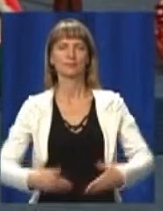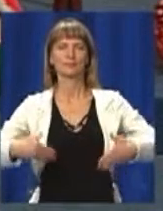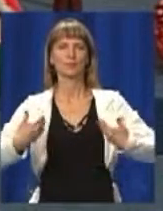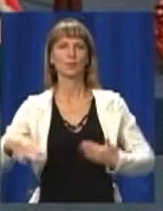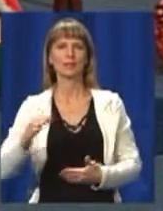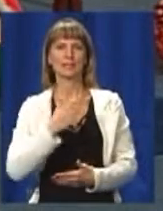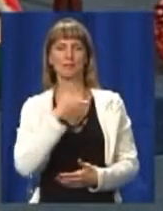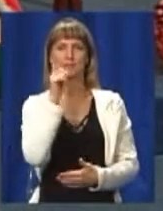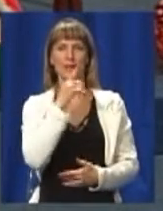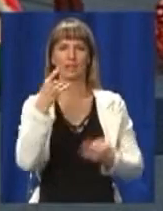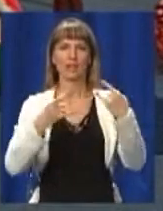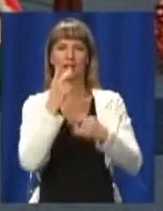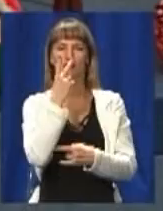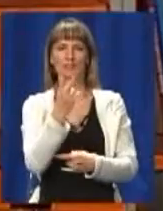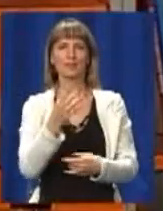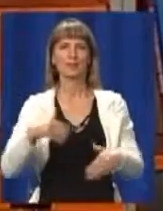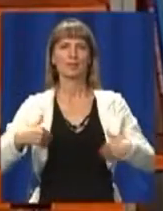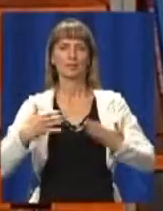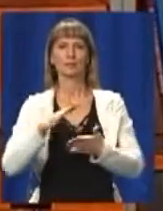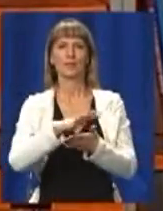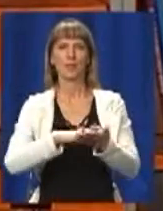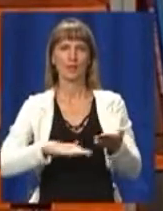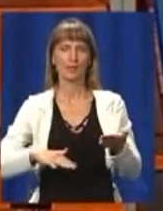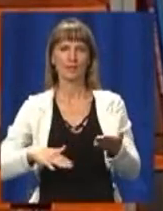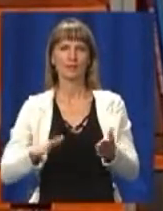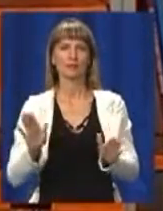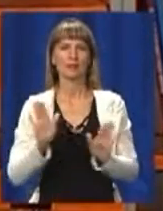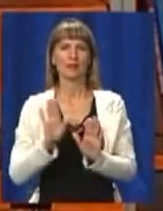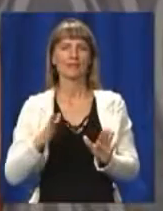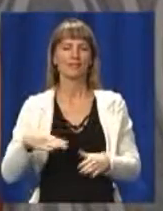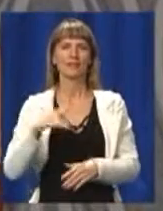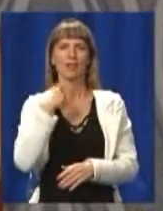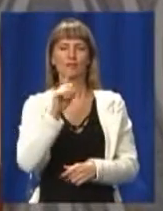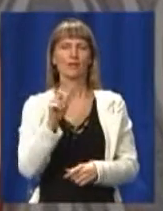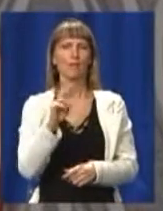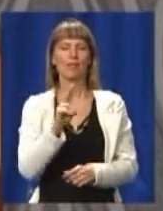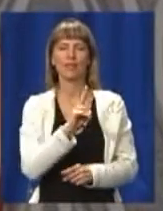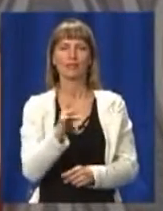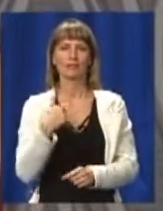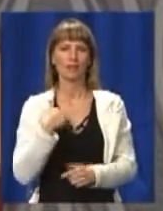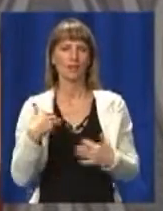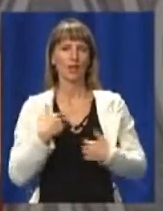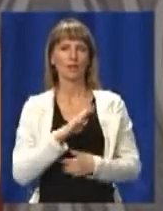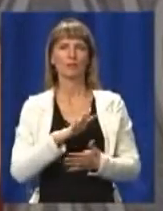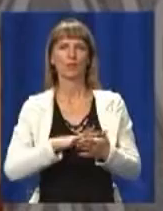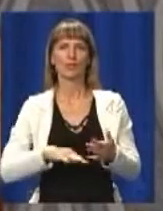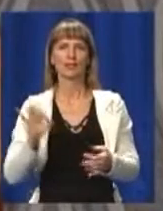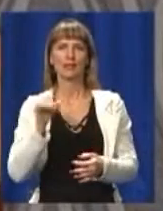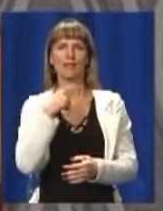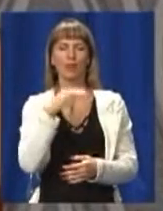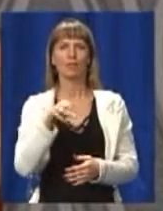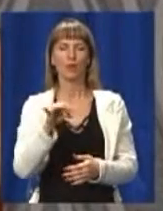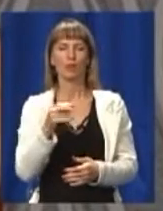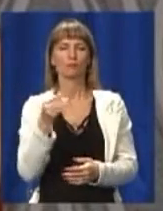Привіт усім нашим маленьким телеглядачам. Продовжуємо. Привіт усім кажемо, щоб ніхто за нами не сумував. Продовжуємо одразу говорити